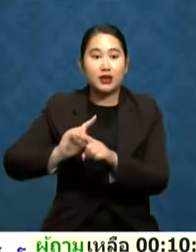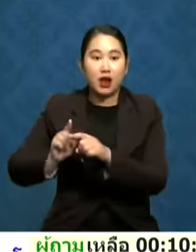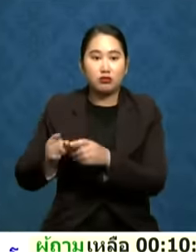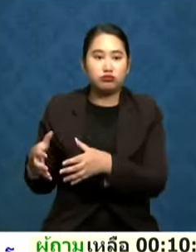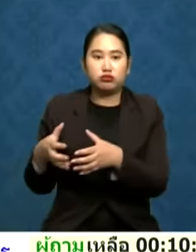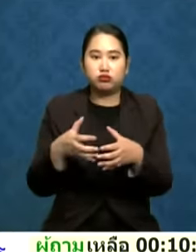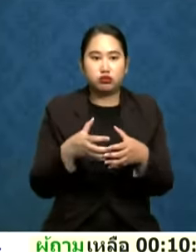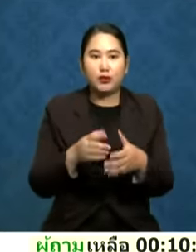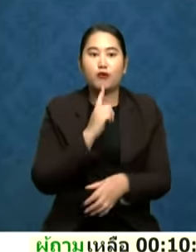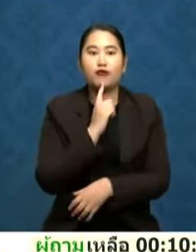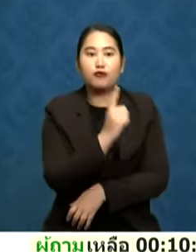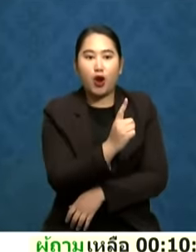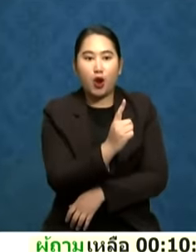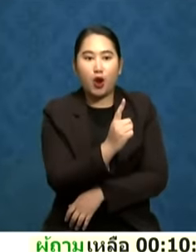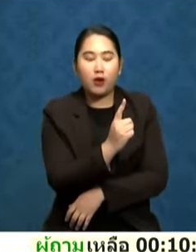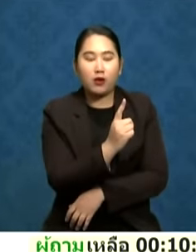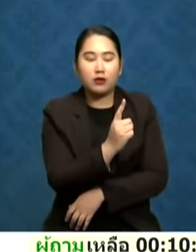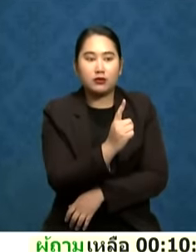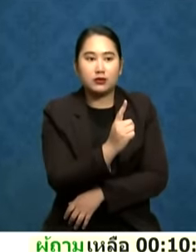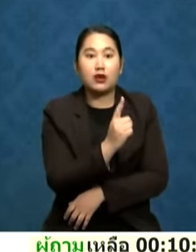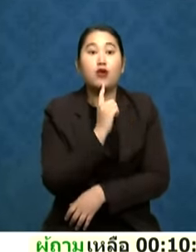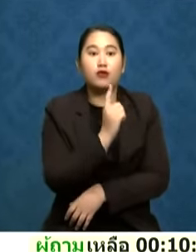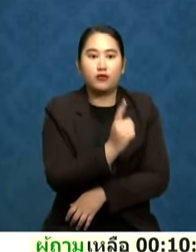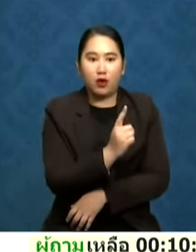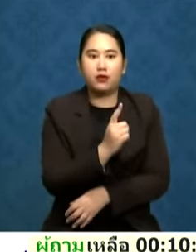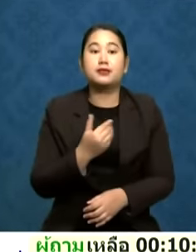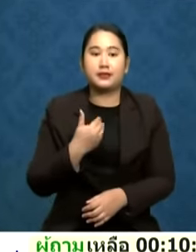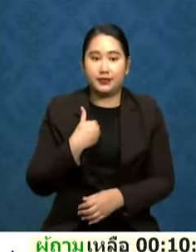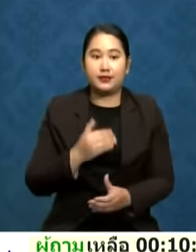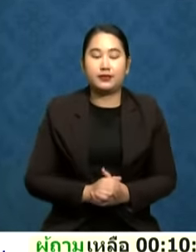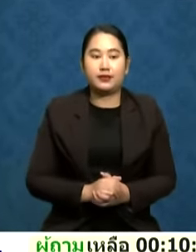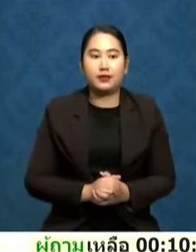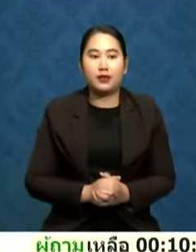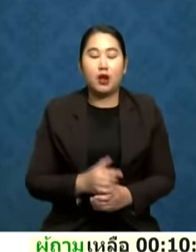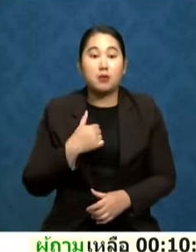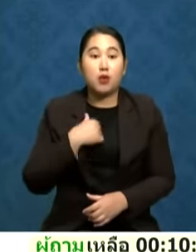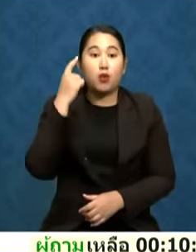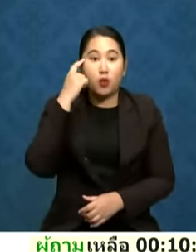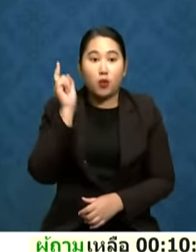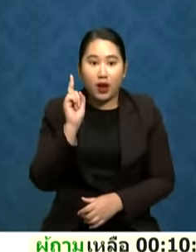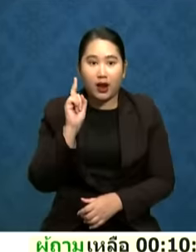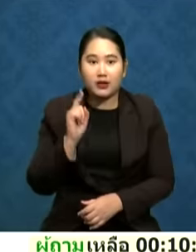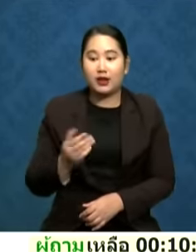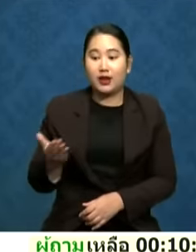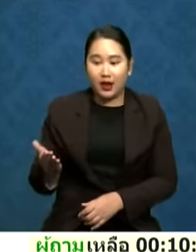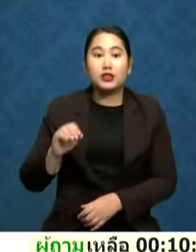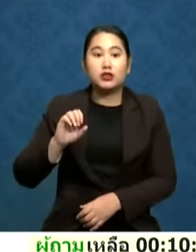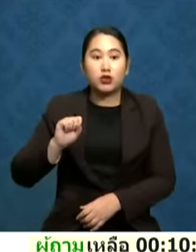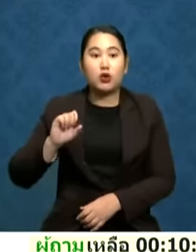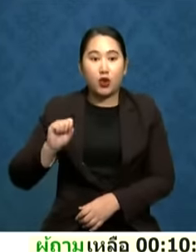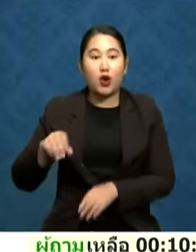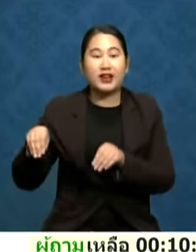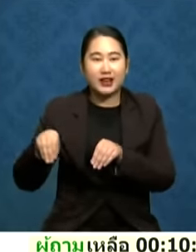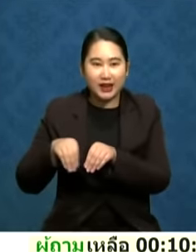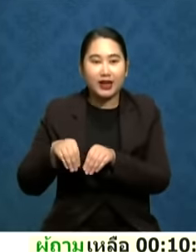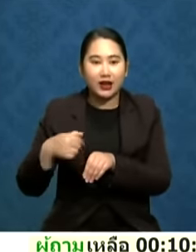กขึ้นมาฟ้องเอาผิดเพื่อทำความจริให้ประกดซึ่ผมได้ศาพจากท่ารลมรรณษ์า ศา บัญชีรายชอ mim